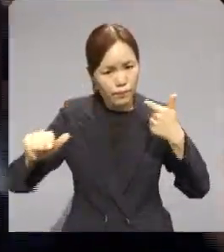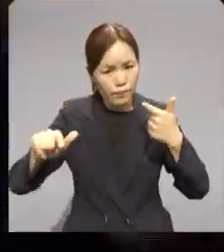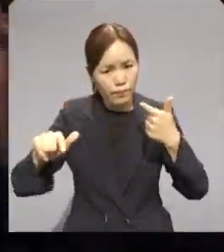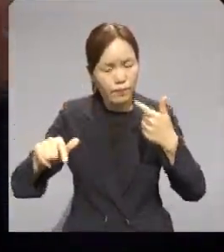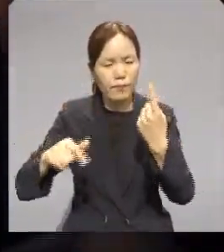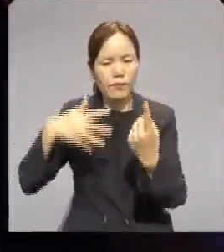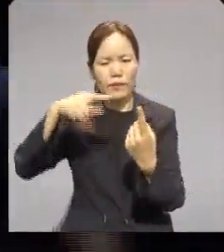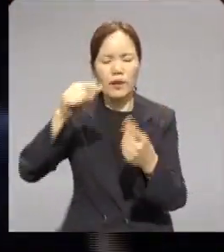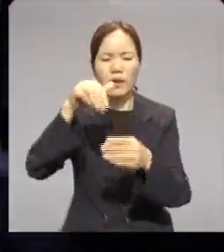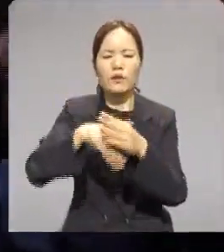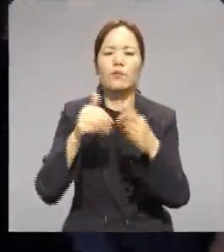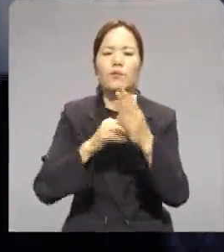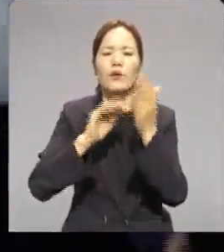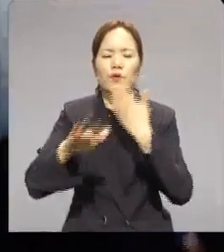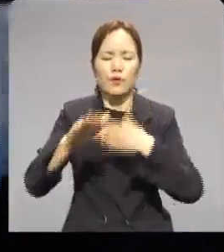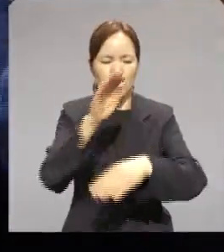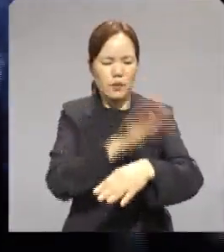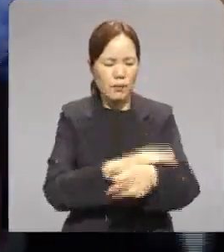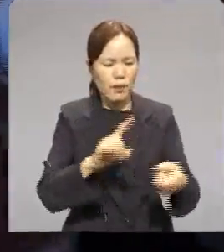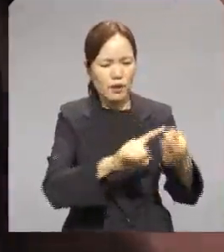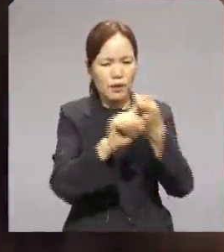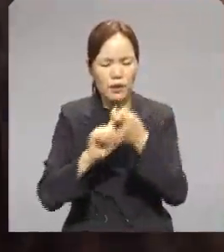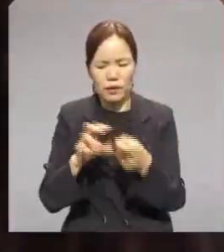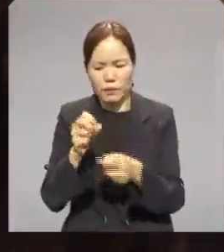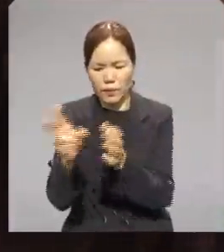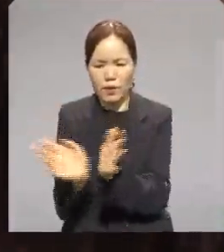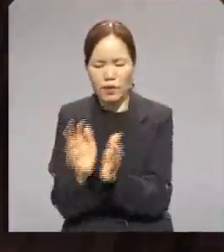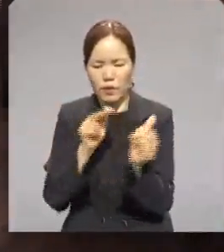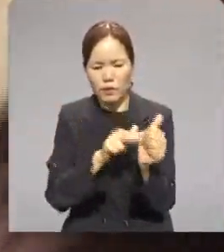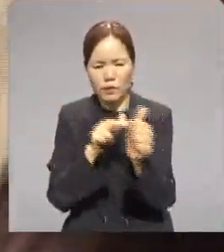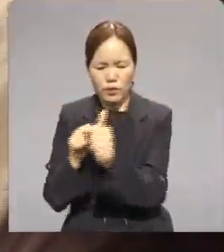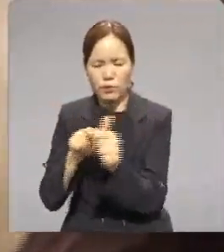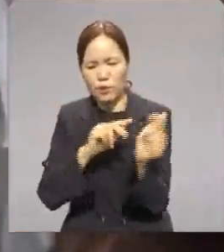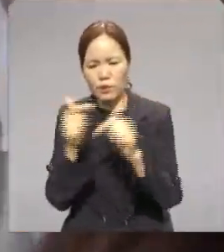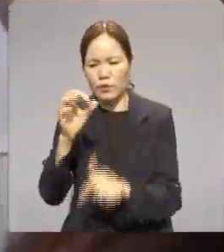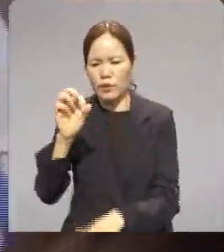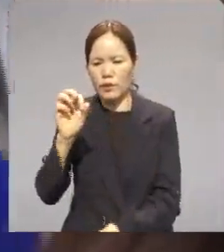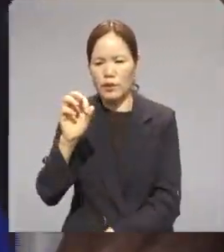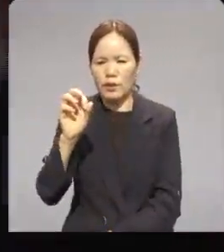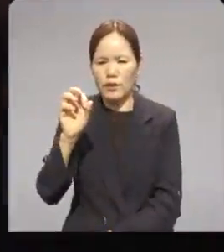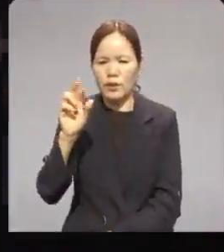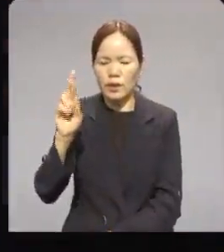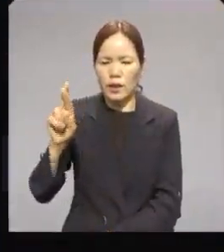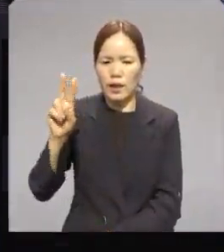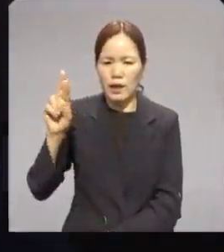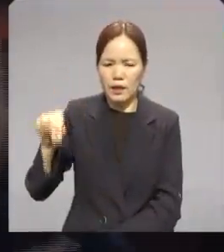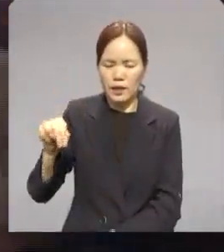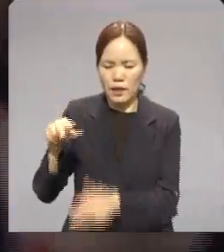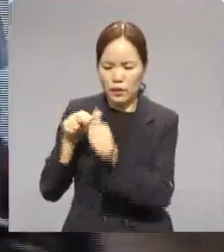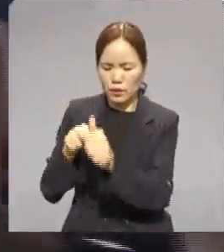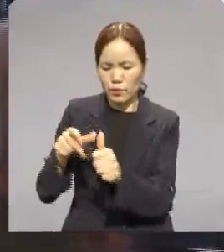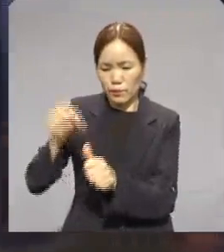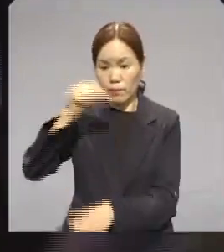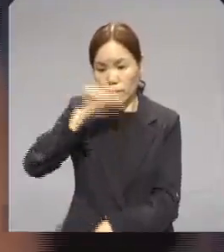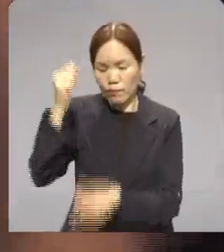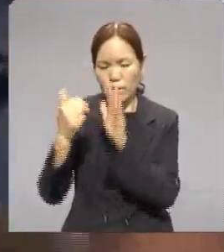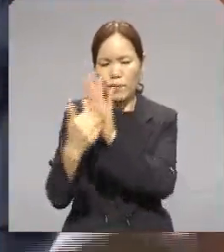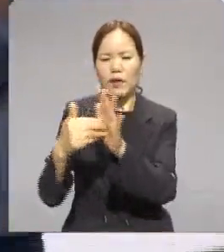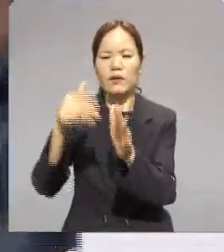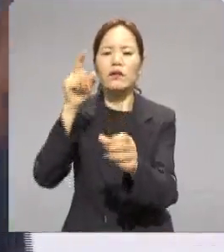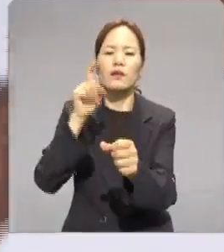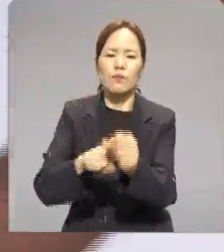1차 투표 이후 좌파연합과 범여권 후보들이 RN 후보 당선을 막기 위해 대거 후보 단일화를 한